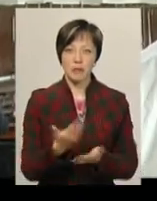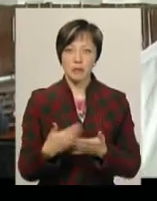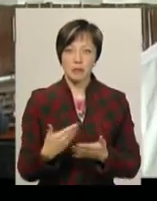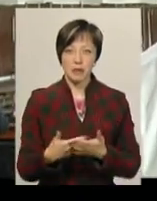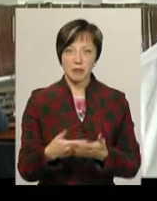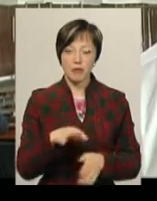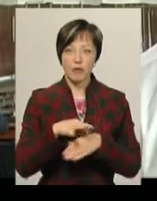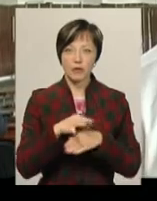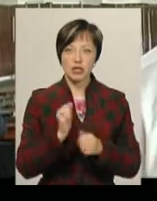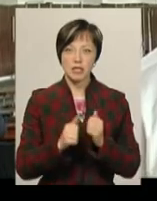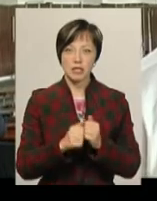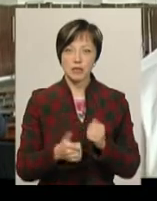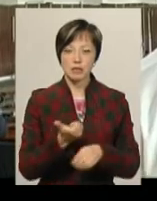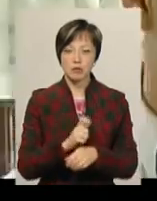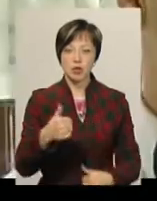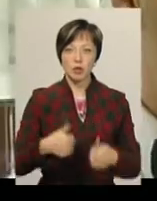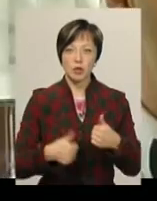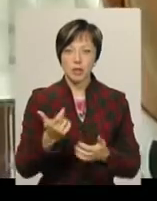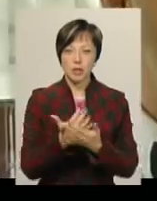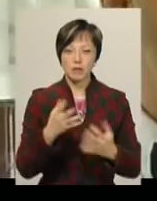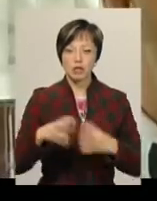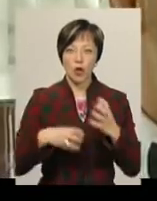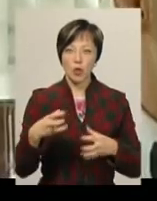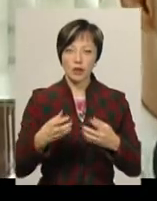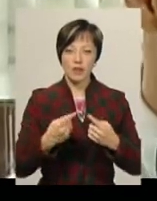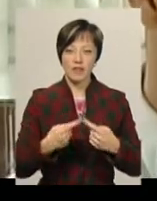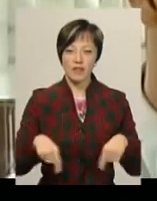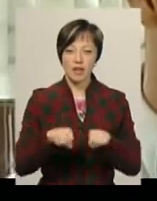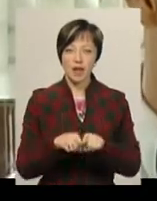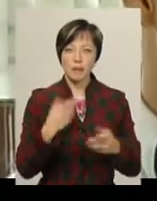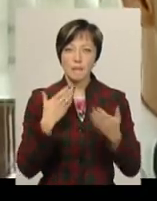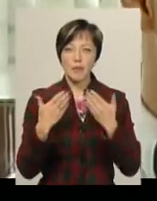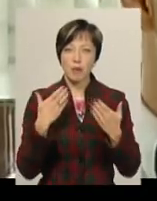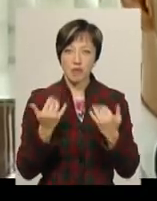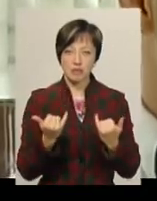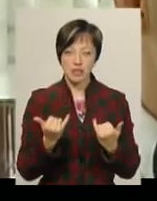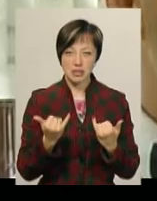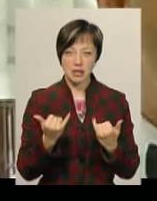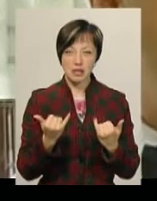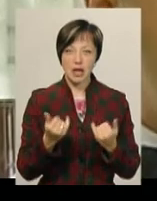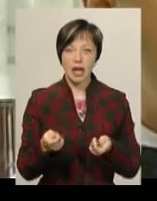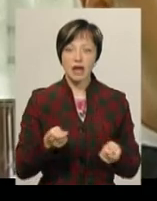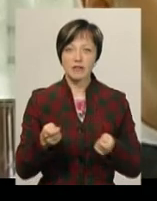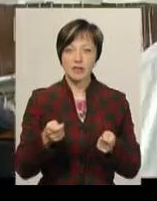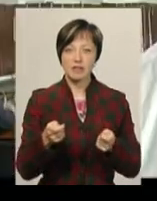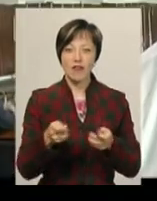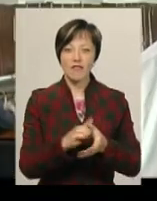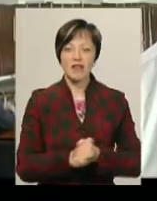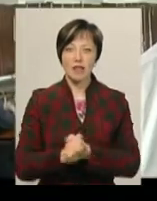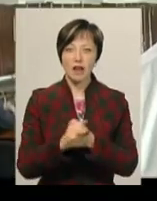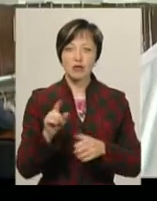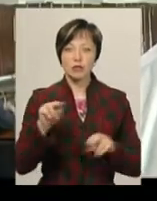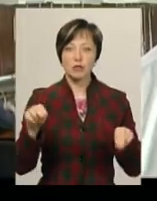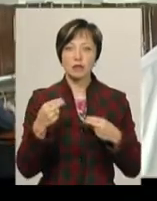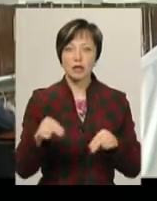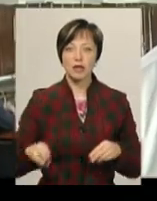Наприклад, проводимо частіше якісь більше турнірів різних. З міжнародною федерацією зараз ведуться перемовини керівництвом федерації для того, щоб